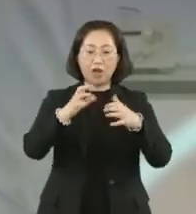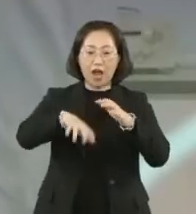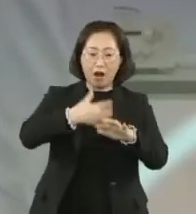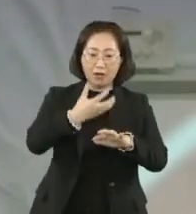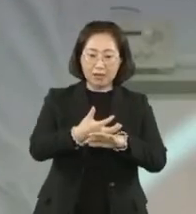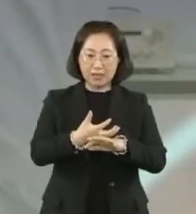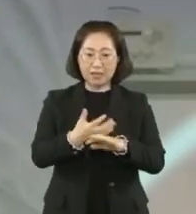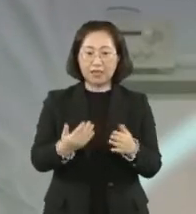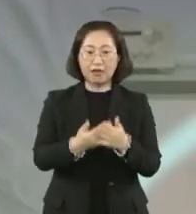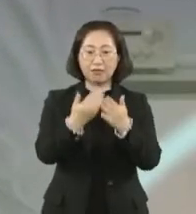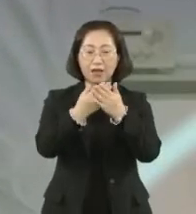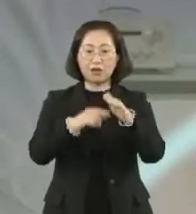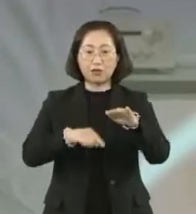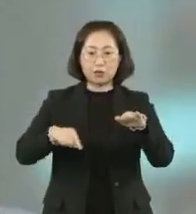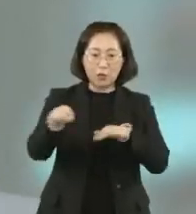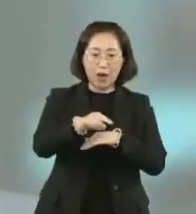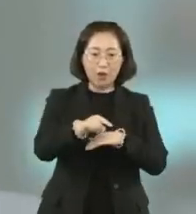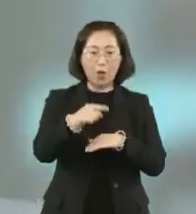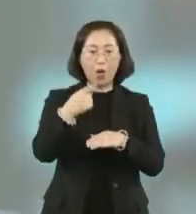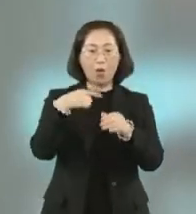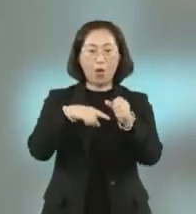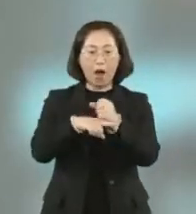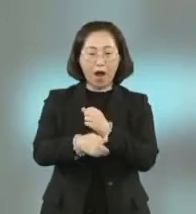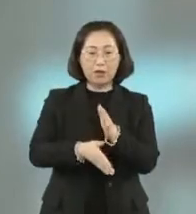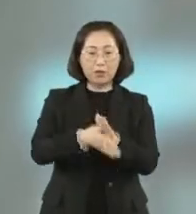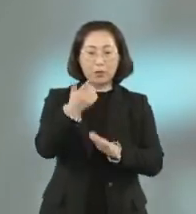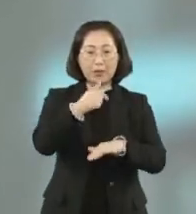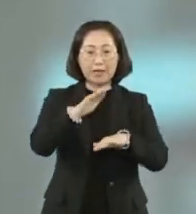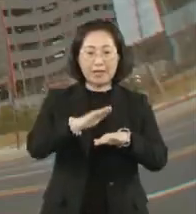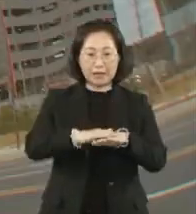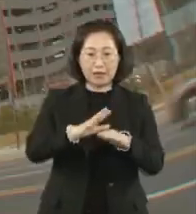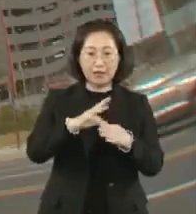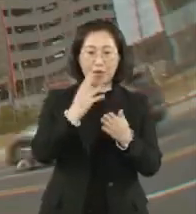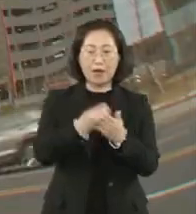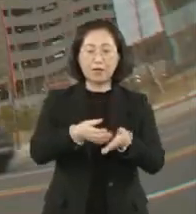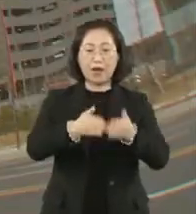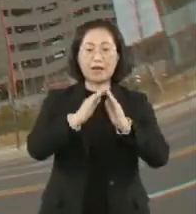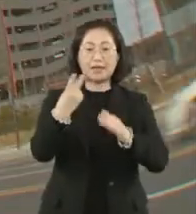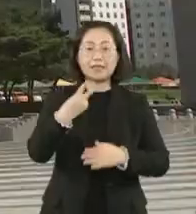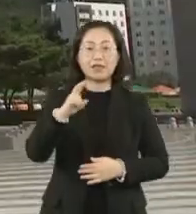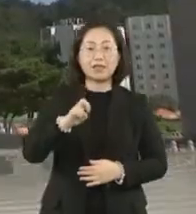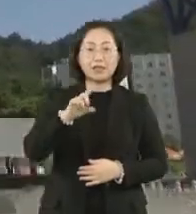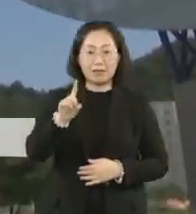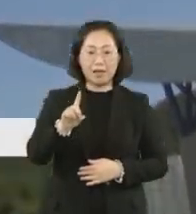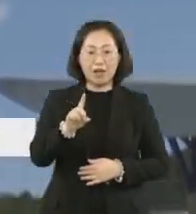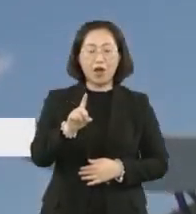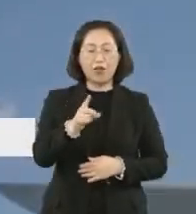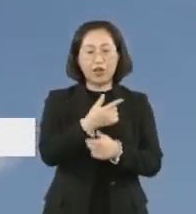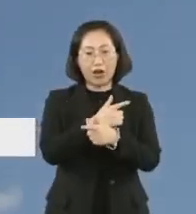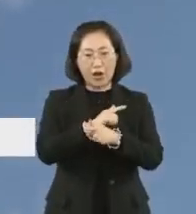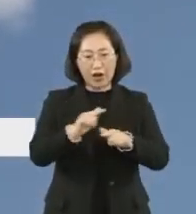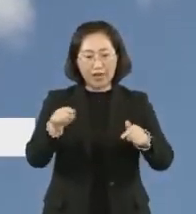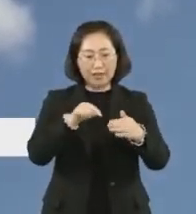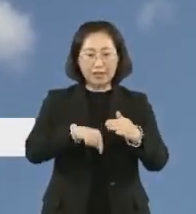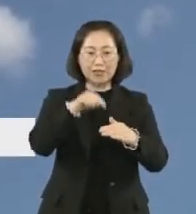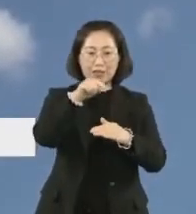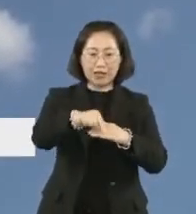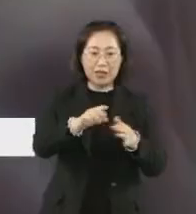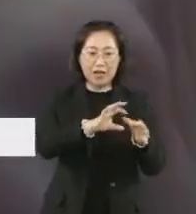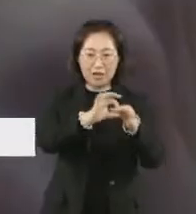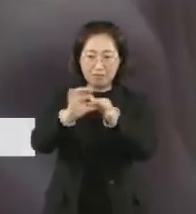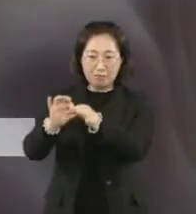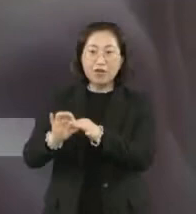혁신 성장을 주도하고 과학수도 대전을 완성하는 2021년. 과학도시로서 크고 작은 내적, 외적